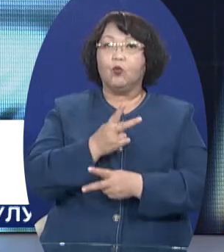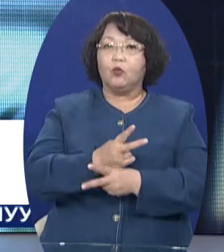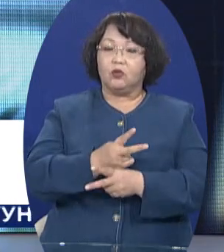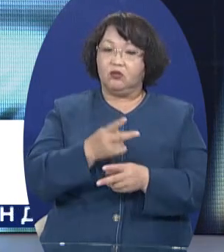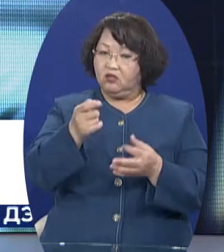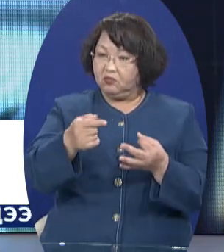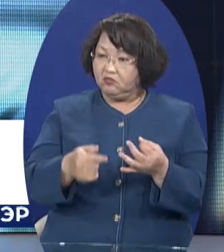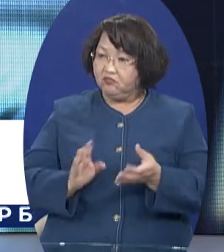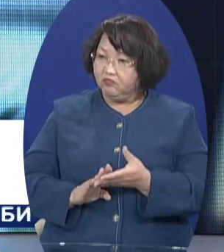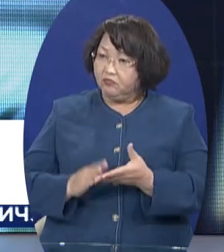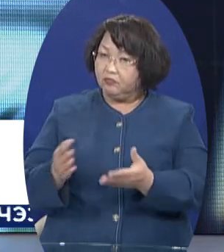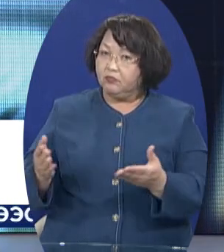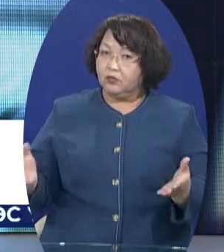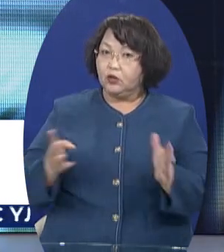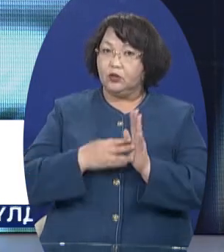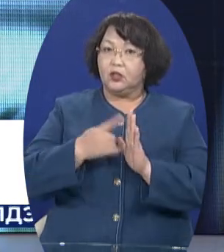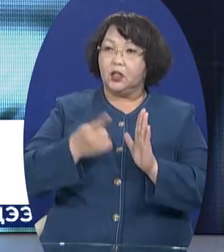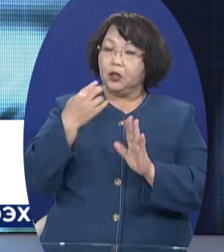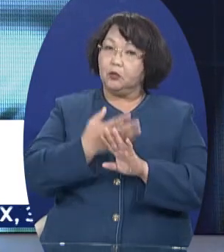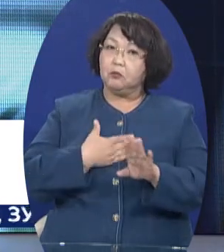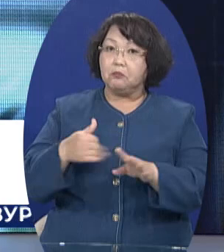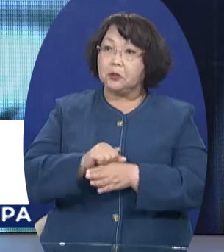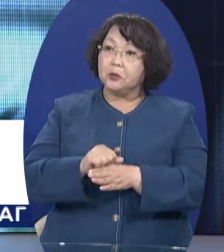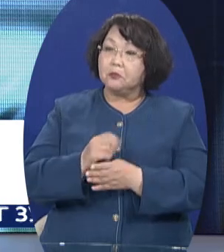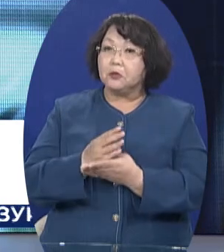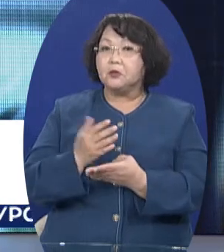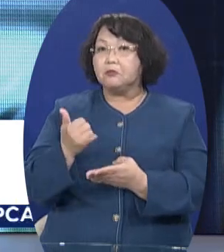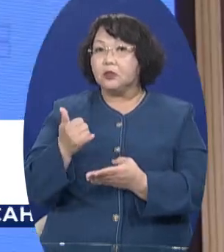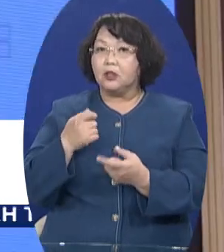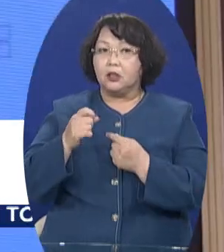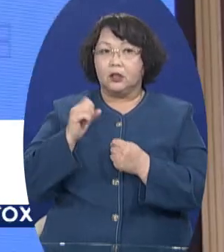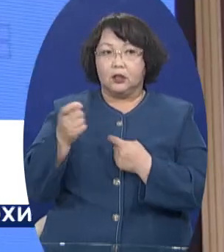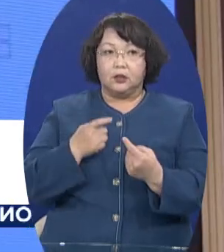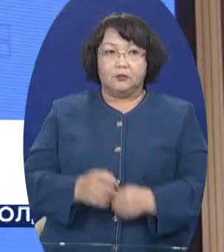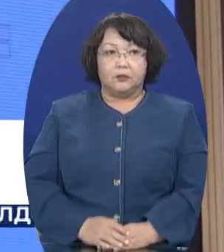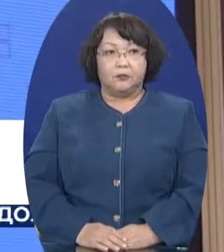танилцуулахын зэрэгцээ хичээлийн шинэ жилийн бэлтгэл ажлын талаар ярилцлаа.